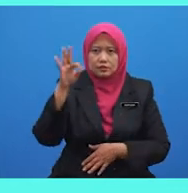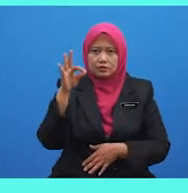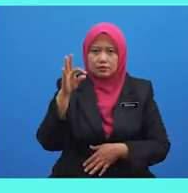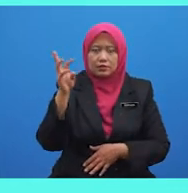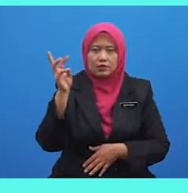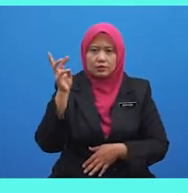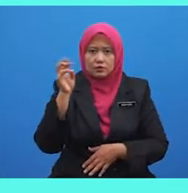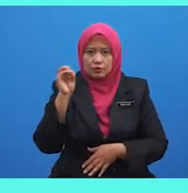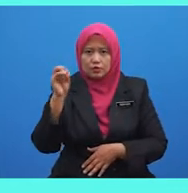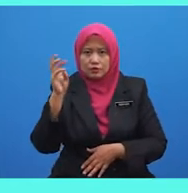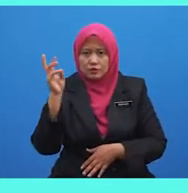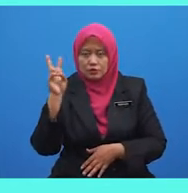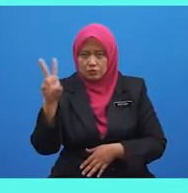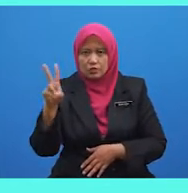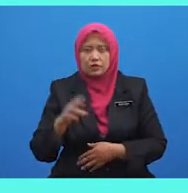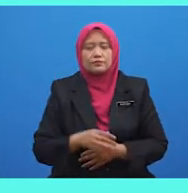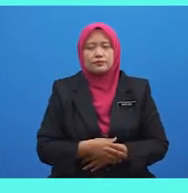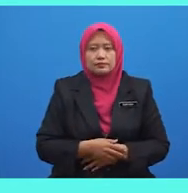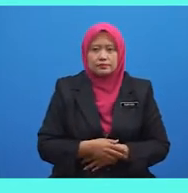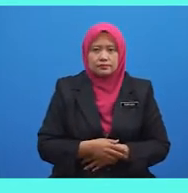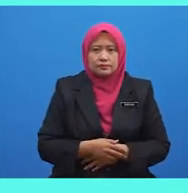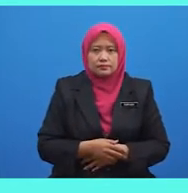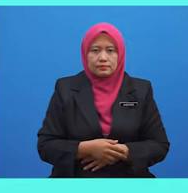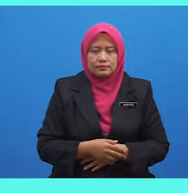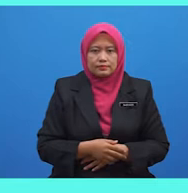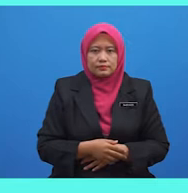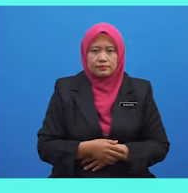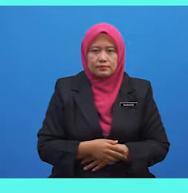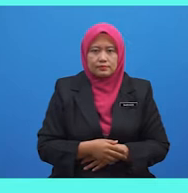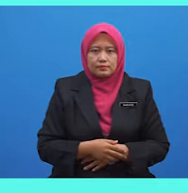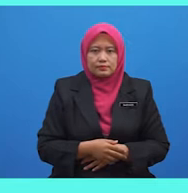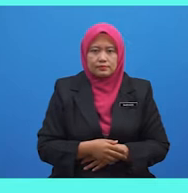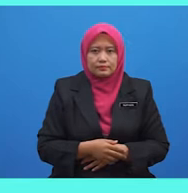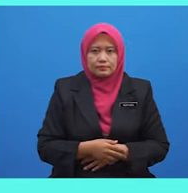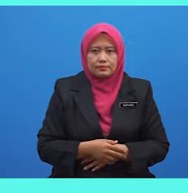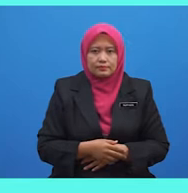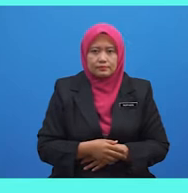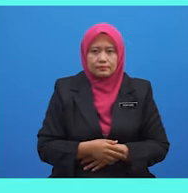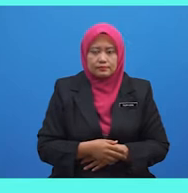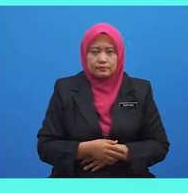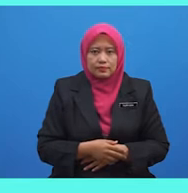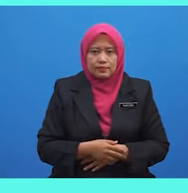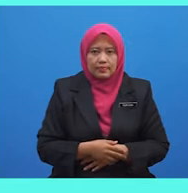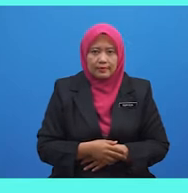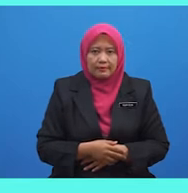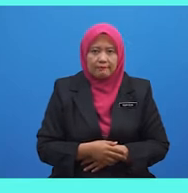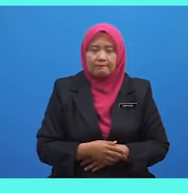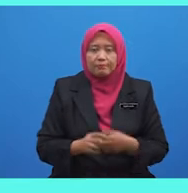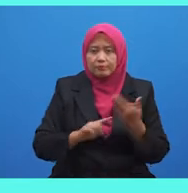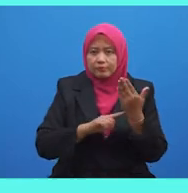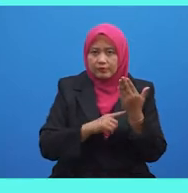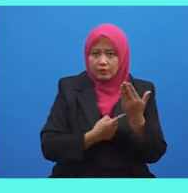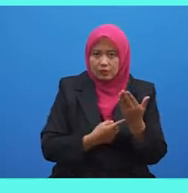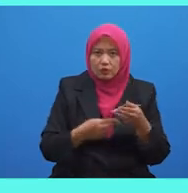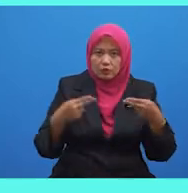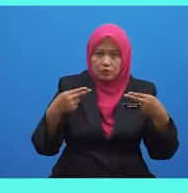dan Sultan Alauddin Riayat Shah II di atas kapal Belanda yang bernama Orange. Dengan bermulanya hubungan